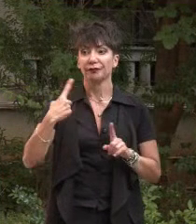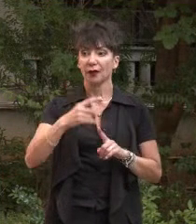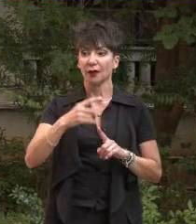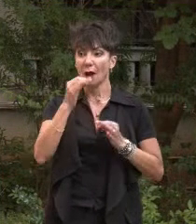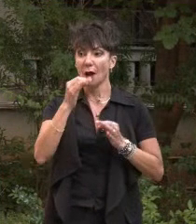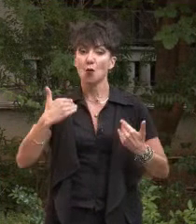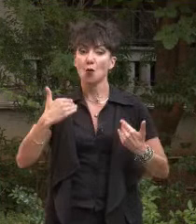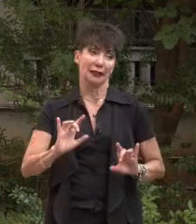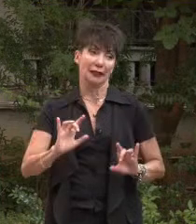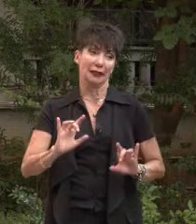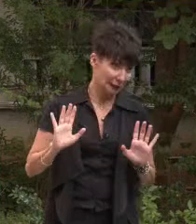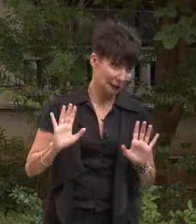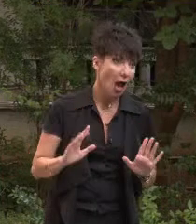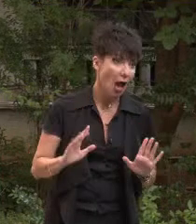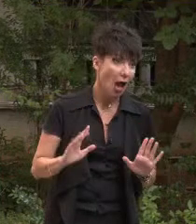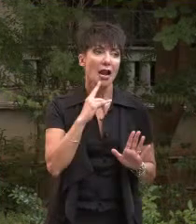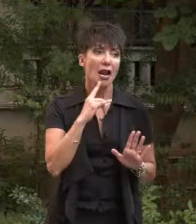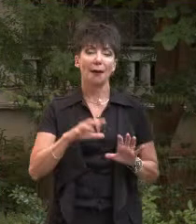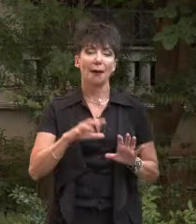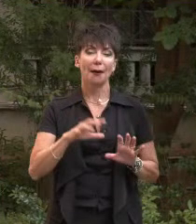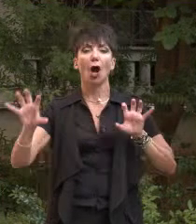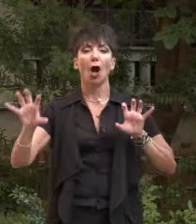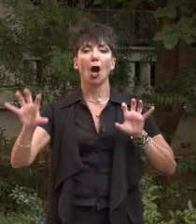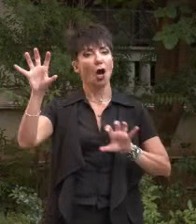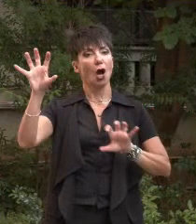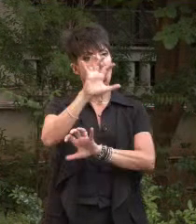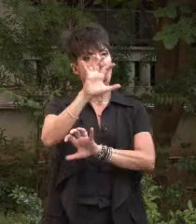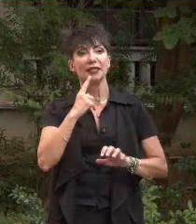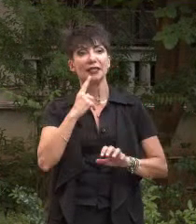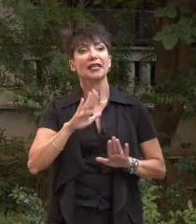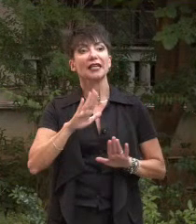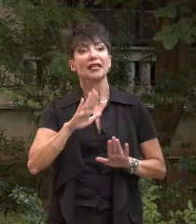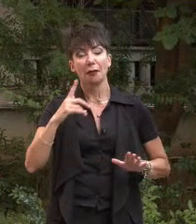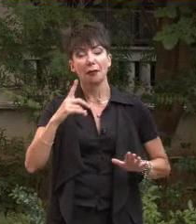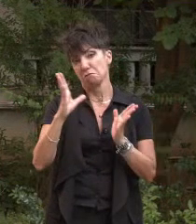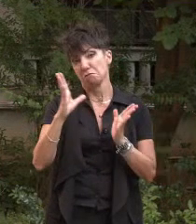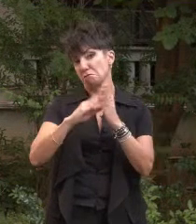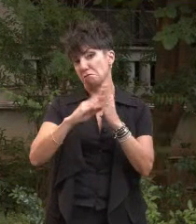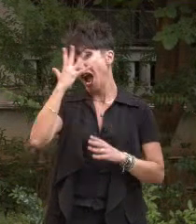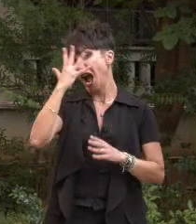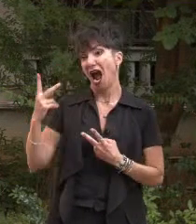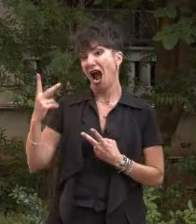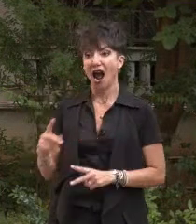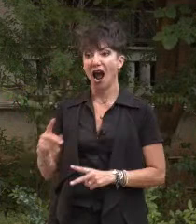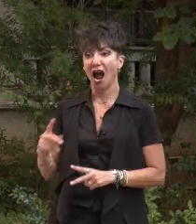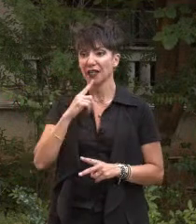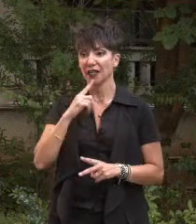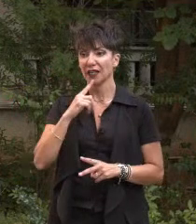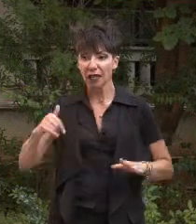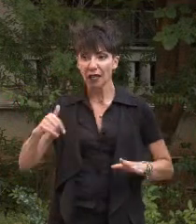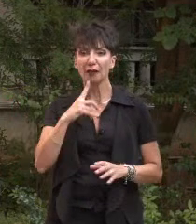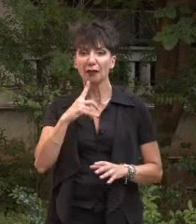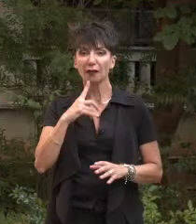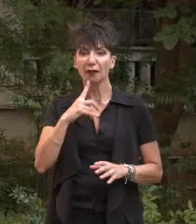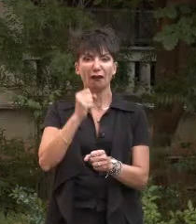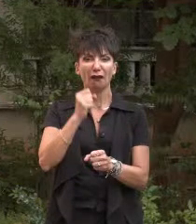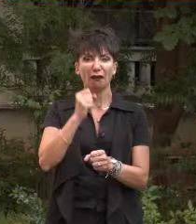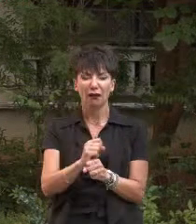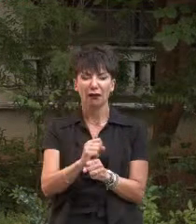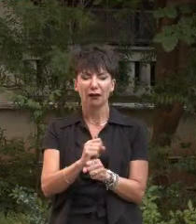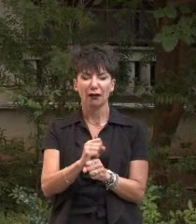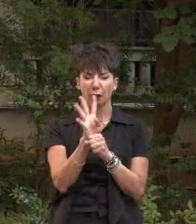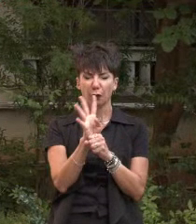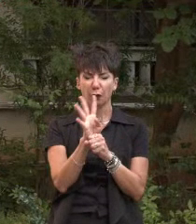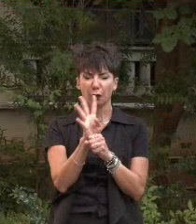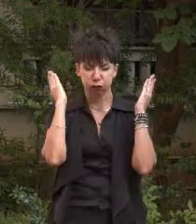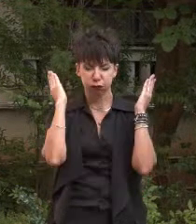σας κουράσω, υπήρξαν χώρες όπου τα παιδιά, στην Αφρική για παράδειγμα, έκαναν καραντίνα στα σπίτια,